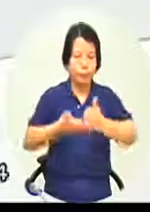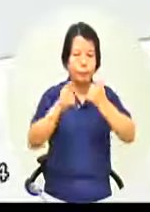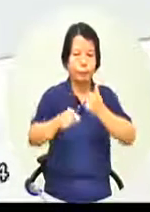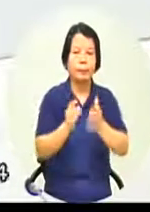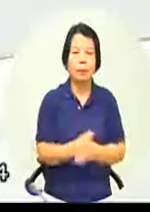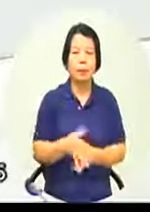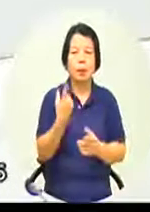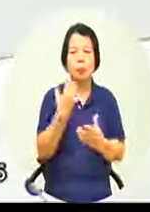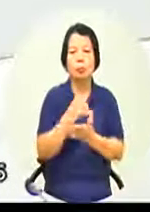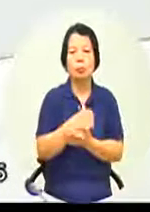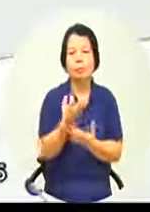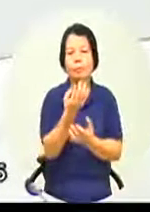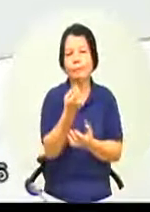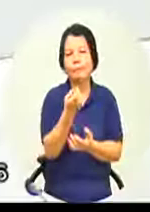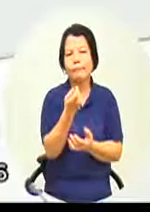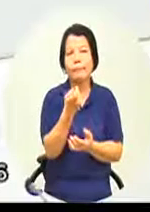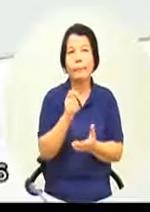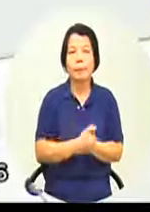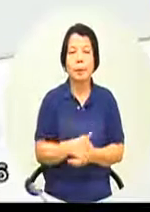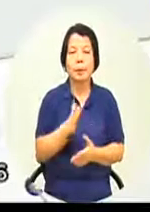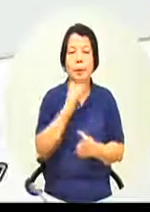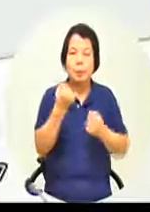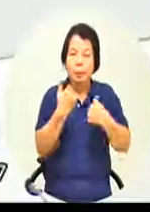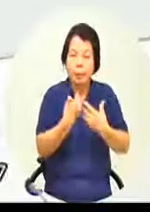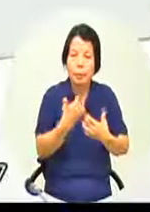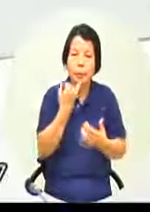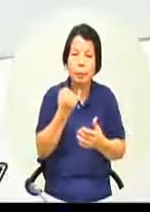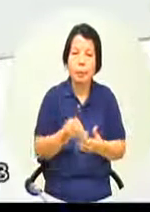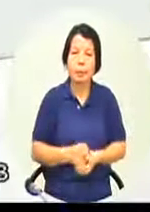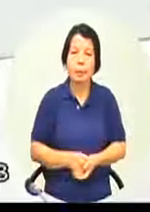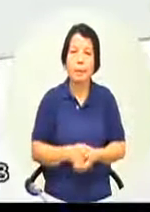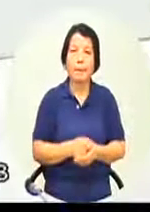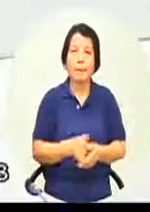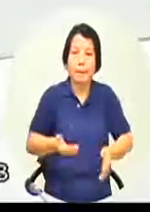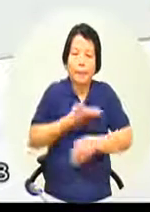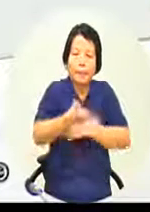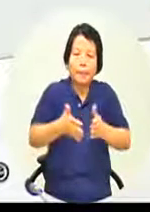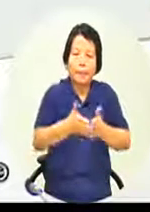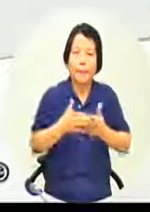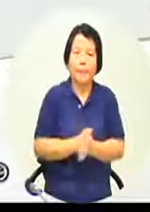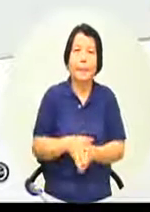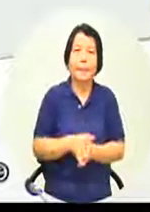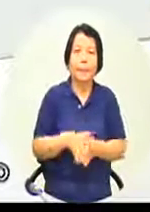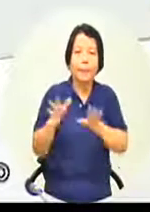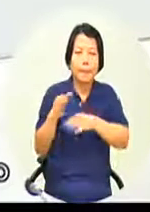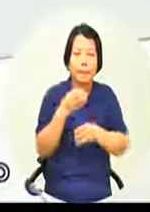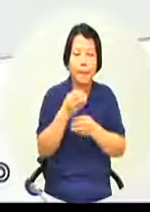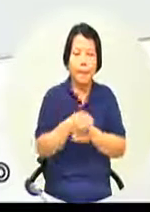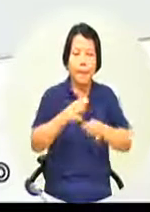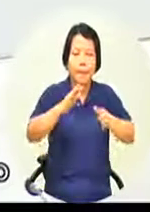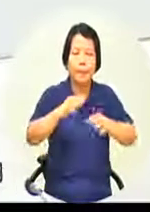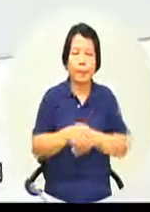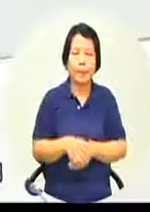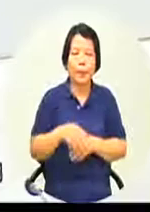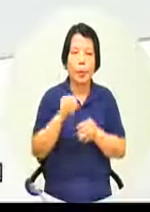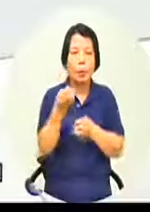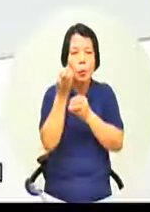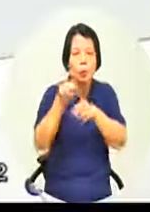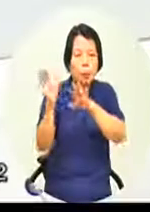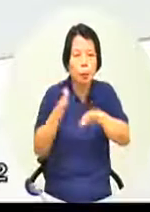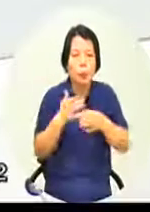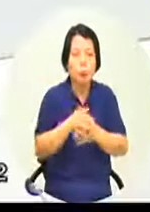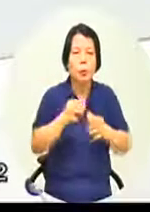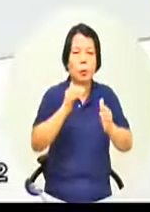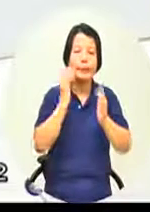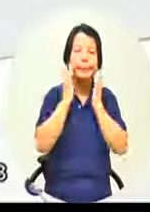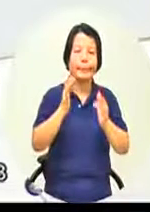量不多啦。那未来是不是能够多多开放类似微风四起的这种概念，让农民朋友的